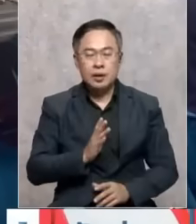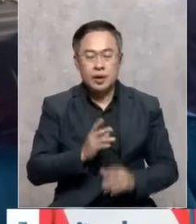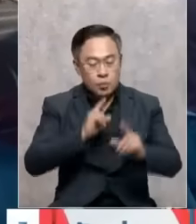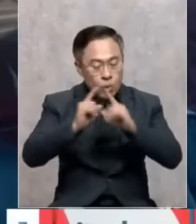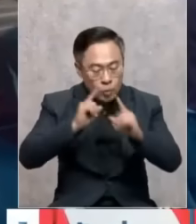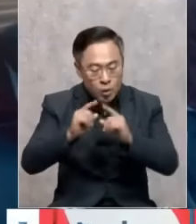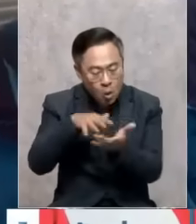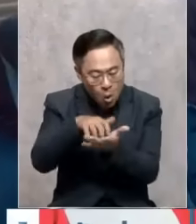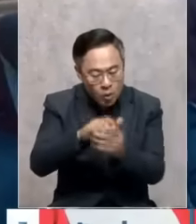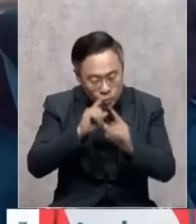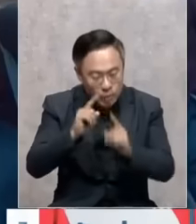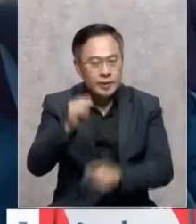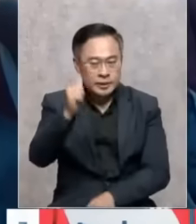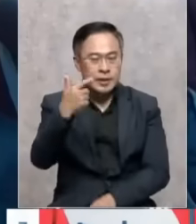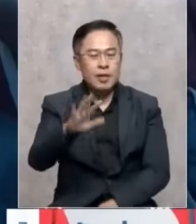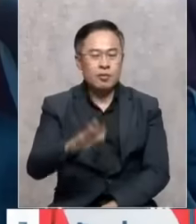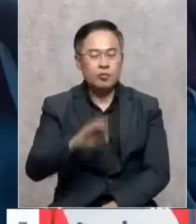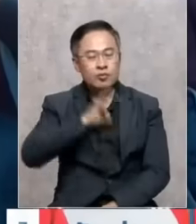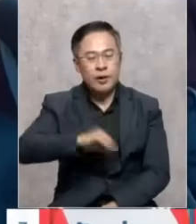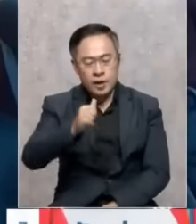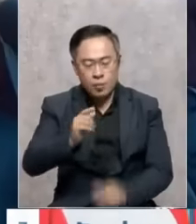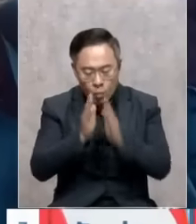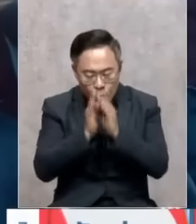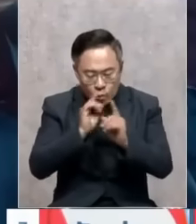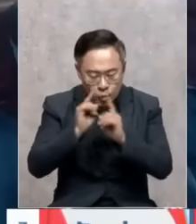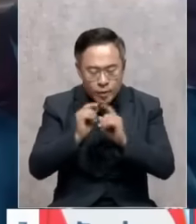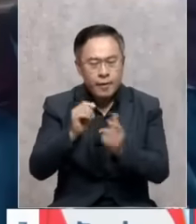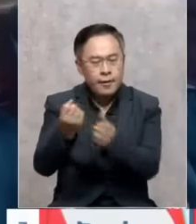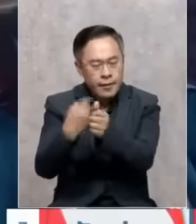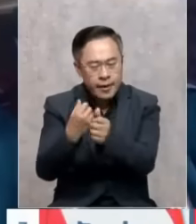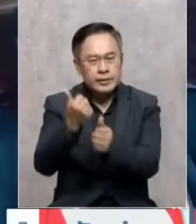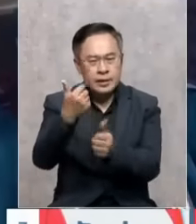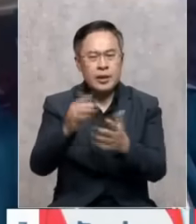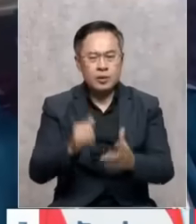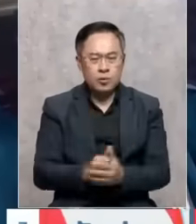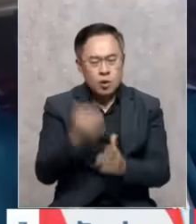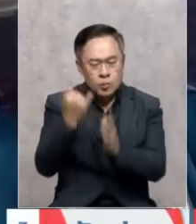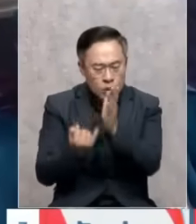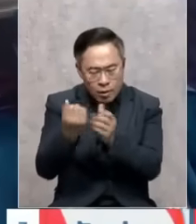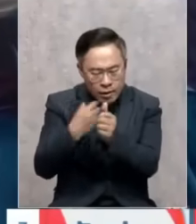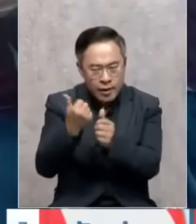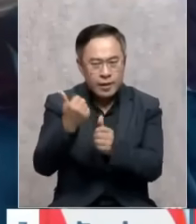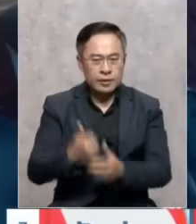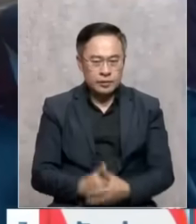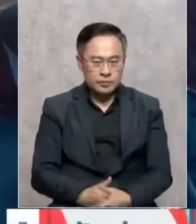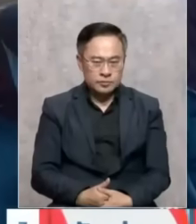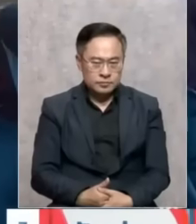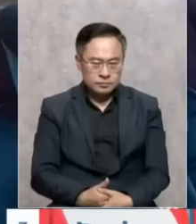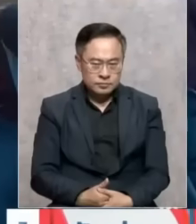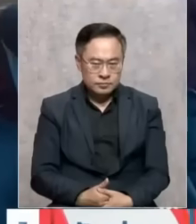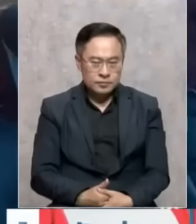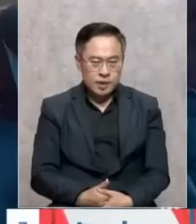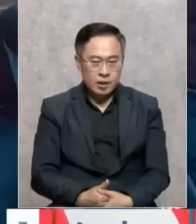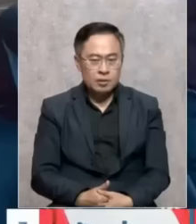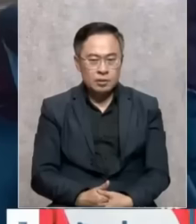แล้วผิดแต่ไปแล้วคนมาเล่นหนึ่งเลยว่าผิดแล้วมีใครบอกอะไปเลยไปย้